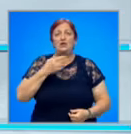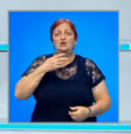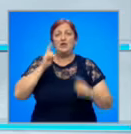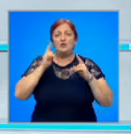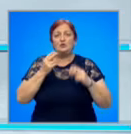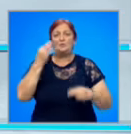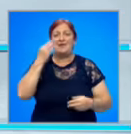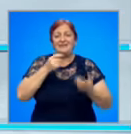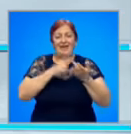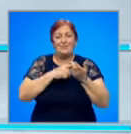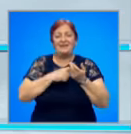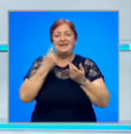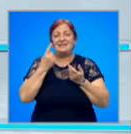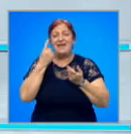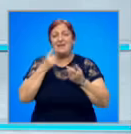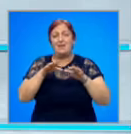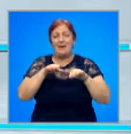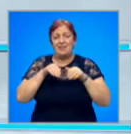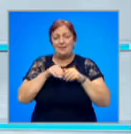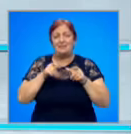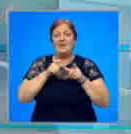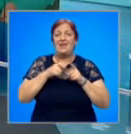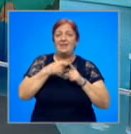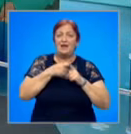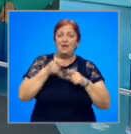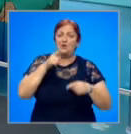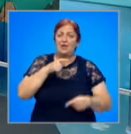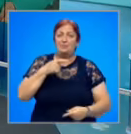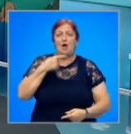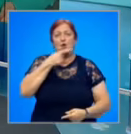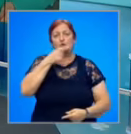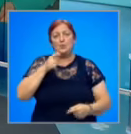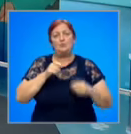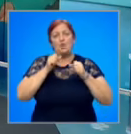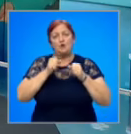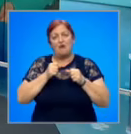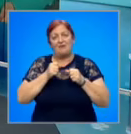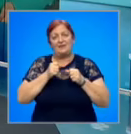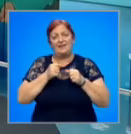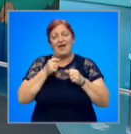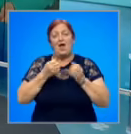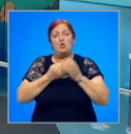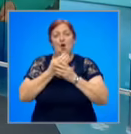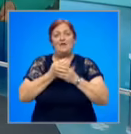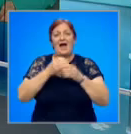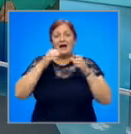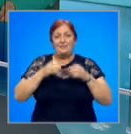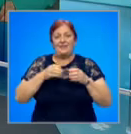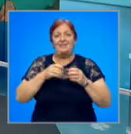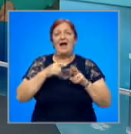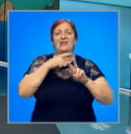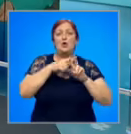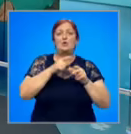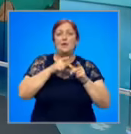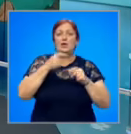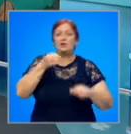ще гласуваме 3 пъти за парламент. Милена Кирова след малко ще обобщи очакванията към новия служебен кабинет, а Николай Минков